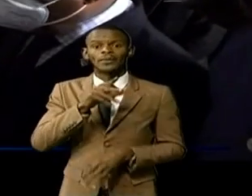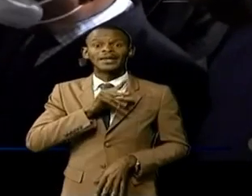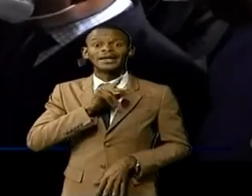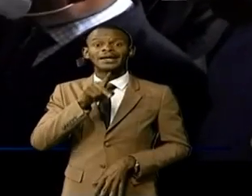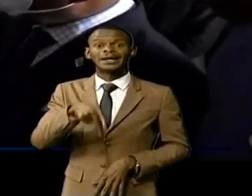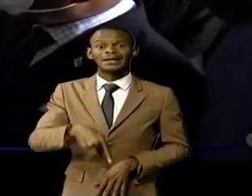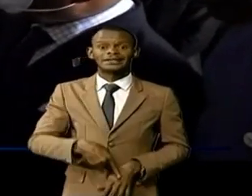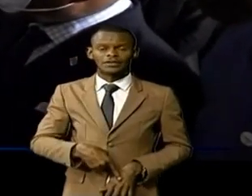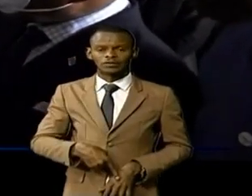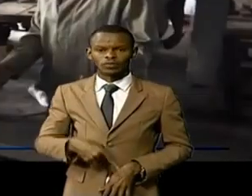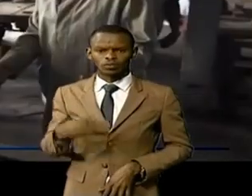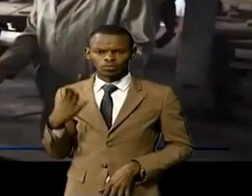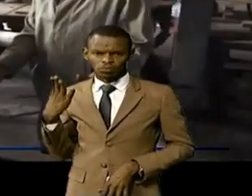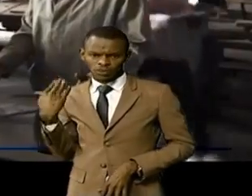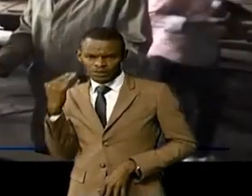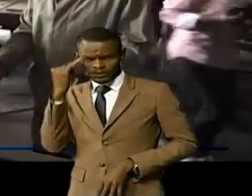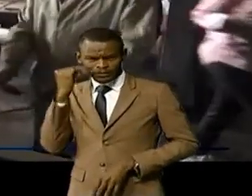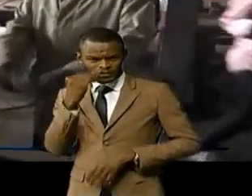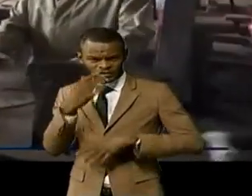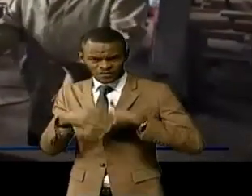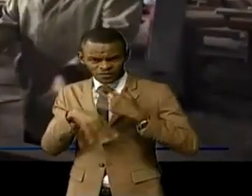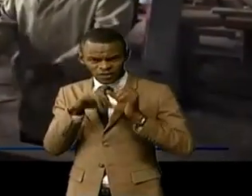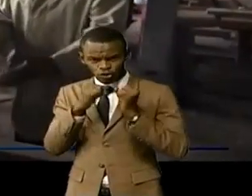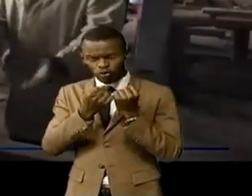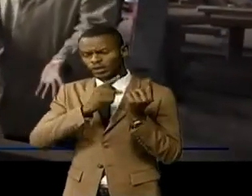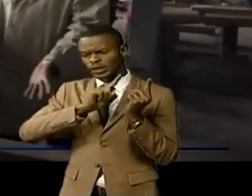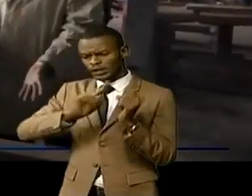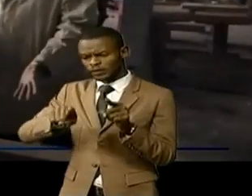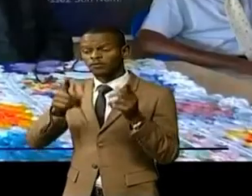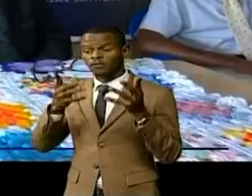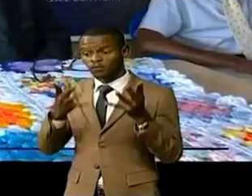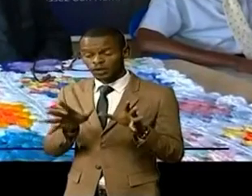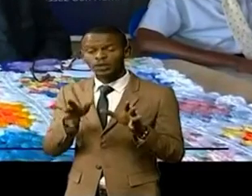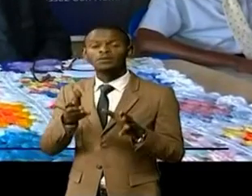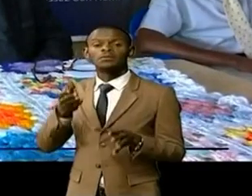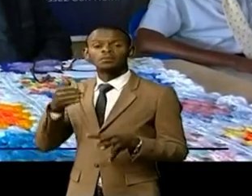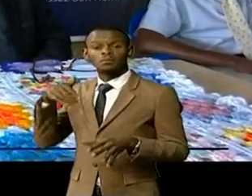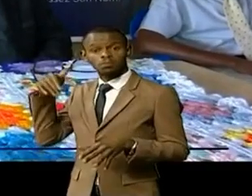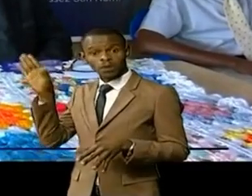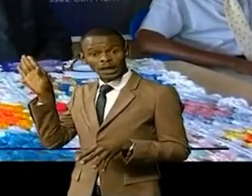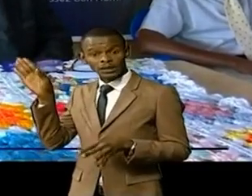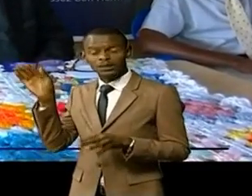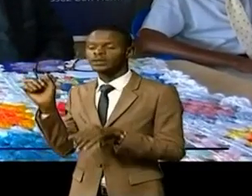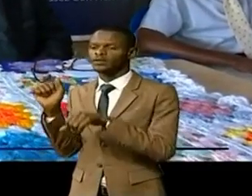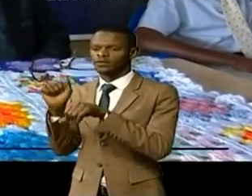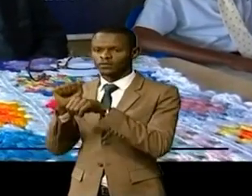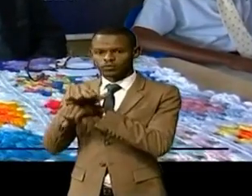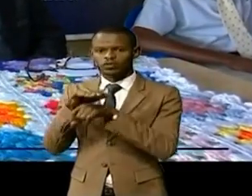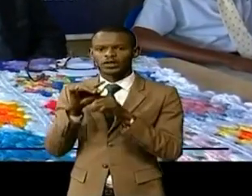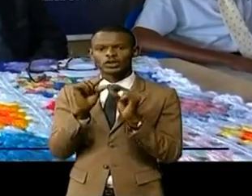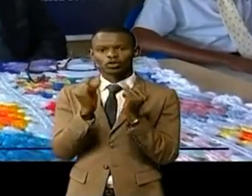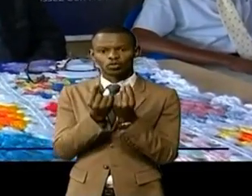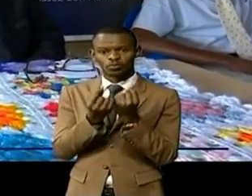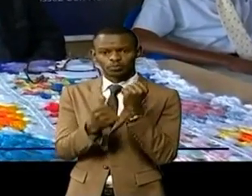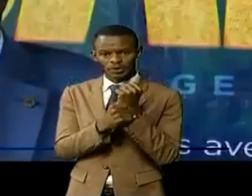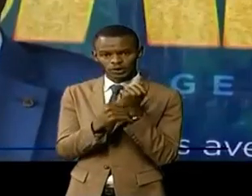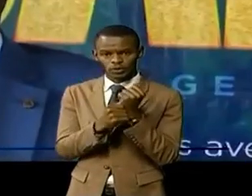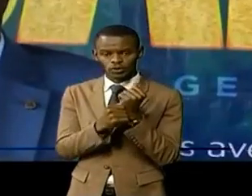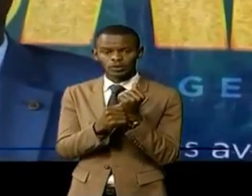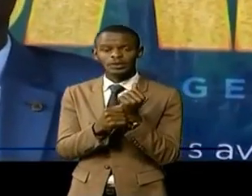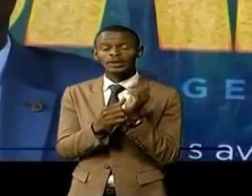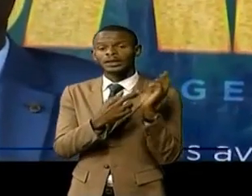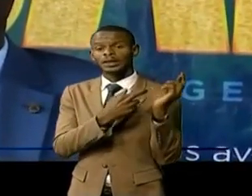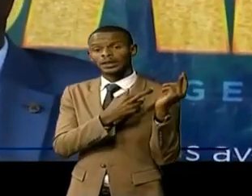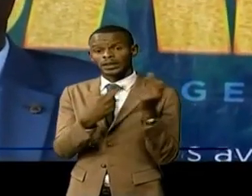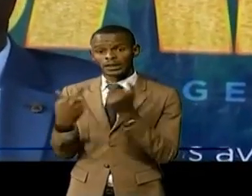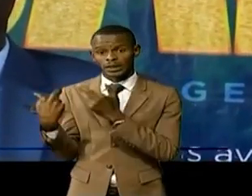Mutinga, a commencé à résoudre les problèmes lui posés par le directeur des centres. Une délégation envoyée par lui et conduite par Christophe Matesso a remis